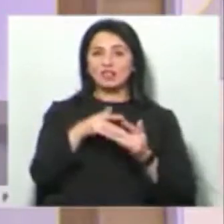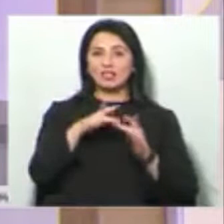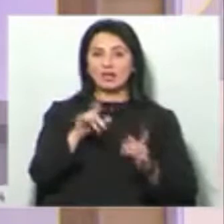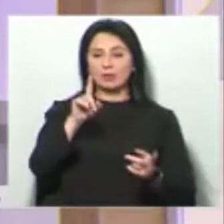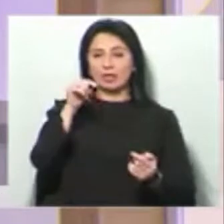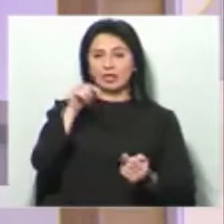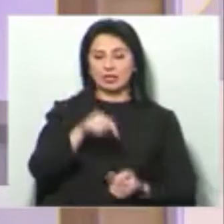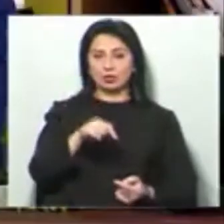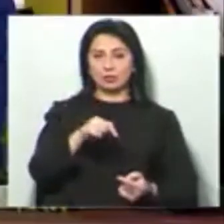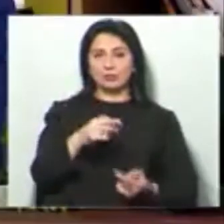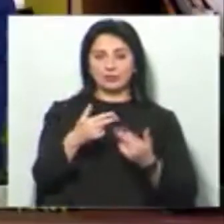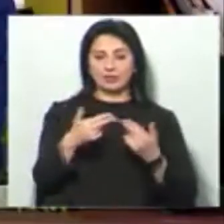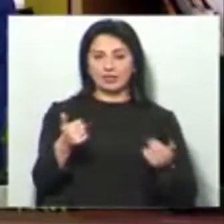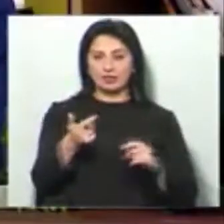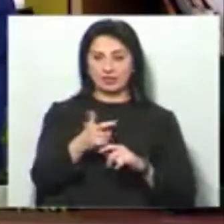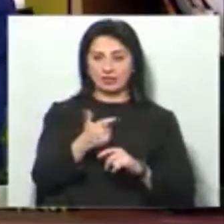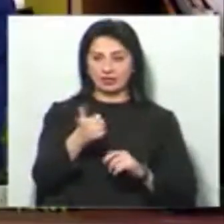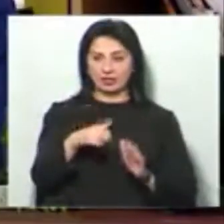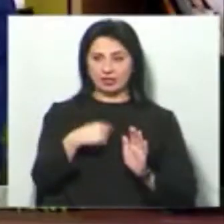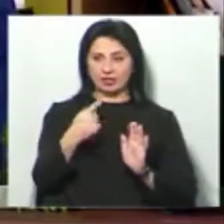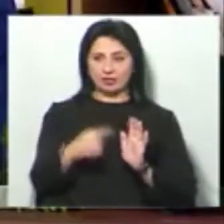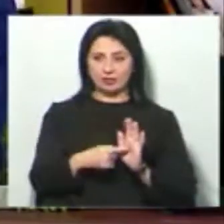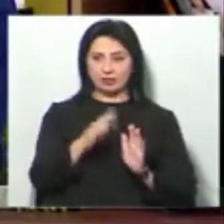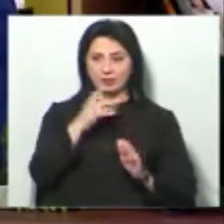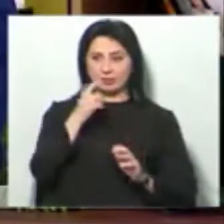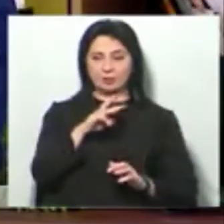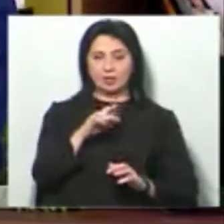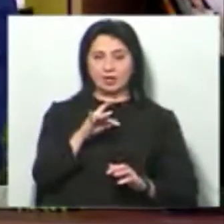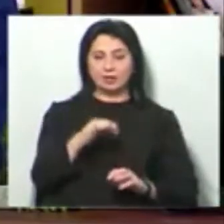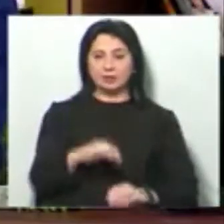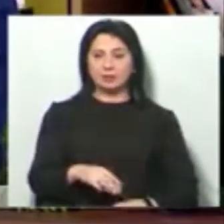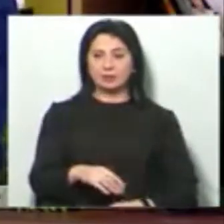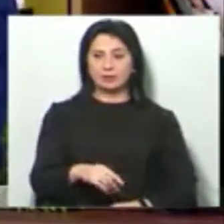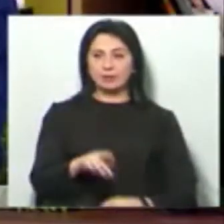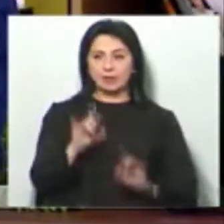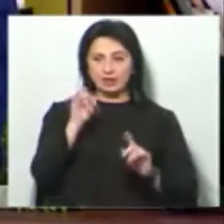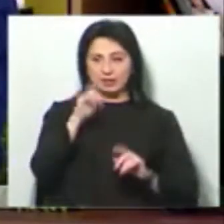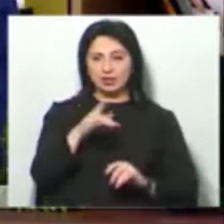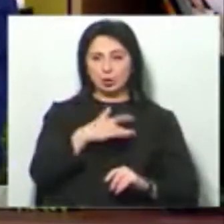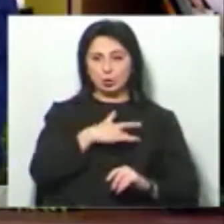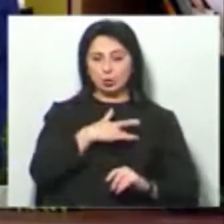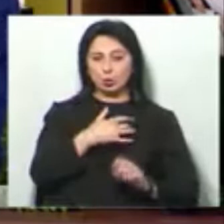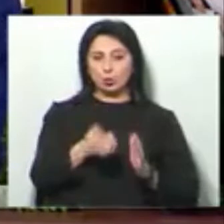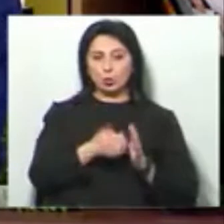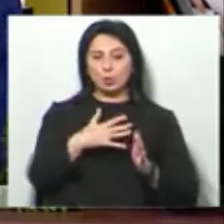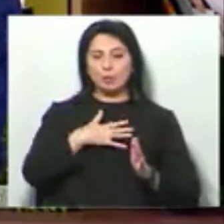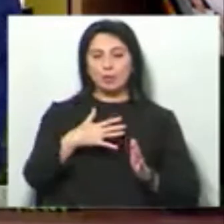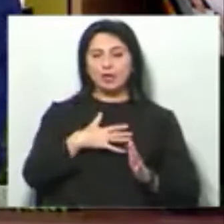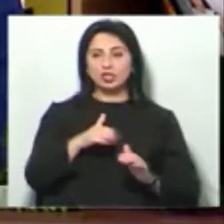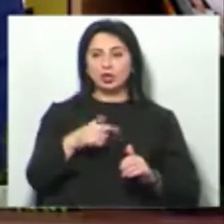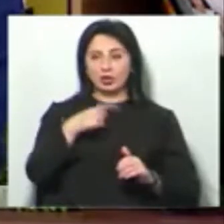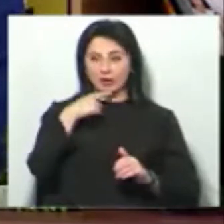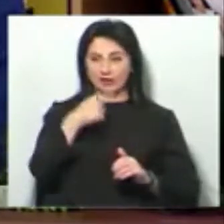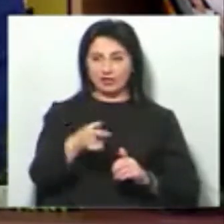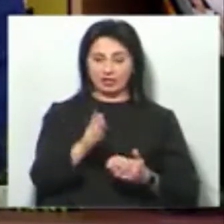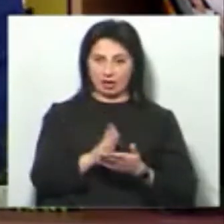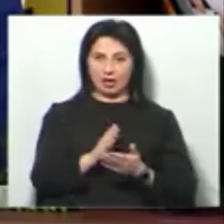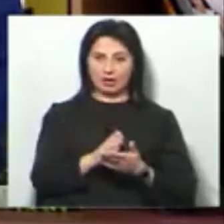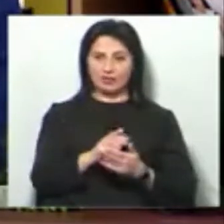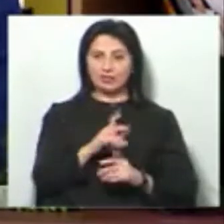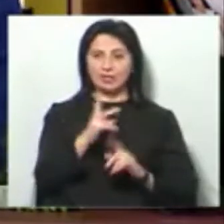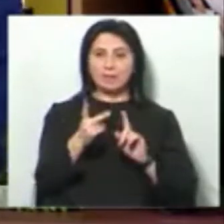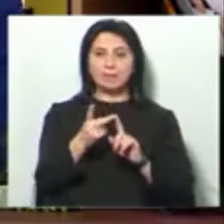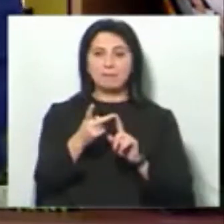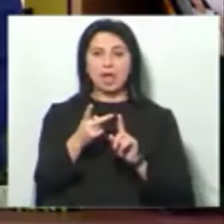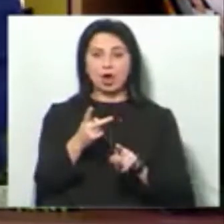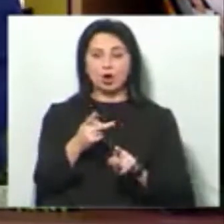satanadot. Ძალიან კარგი შეკითხვა არის, გავატანო მალე. Მოგახსენებათ, რომ გულის უკმარისობა, როგორც უკვე აღნიშნეთ, არის მეორადი